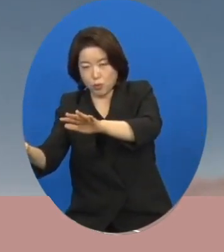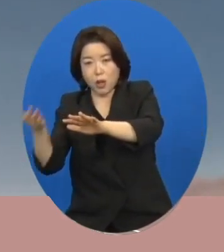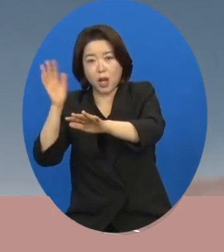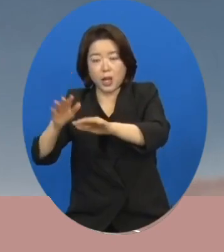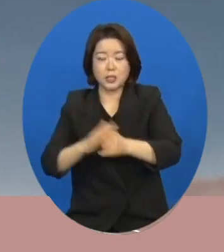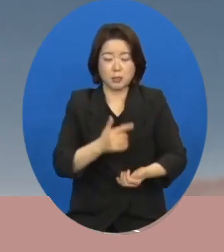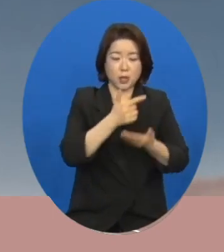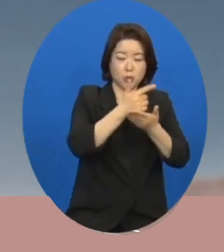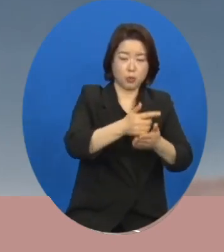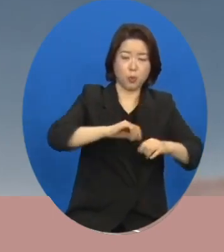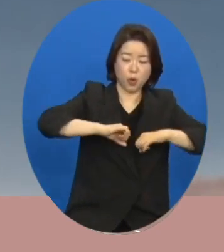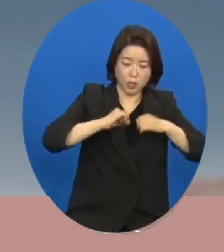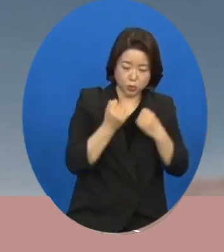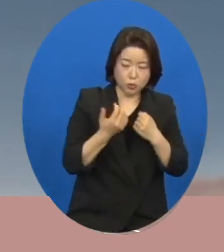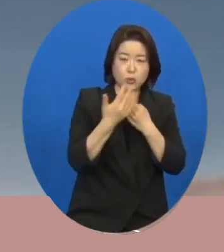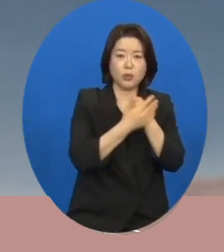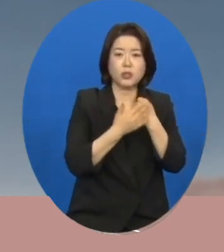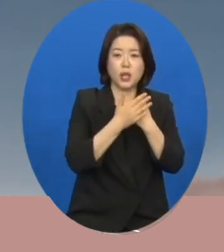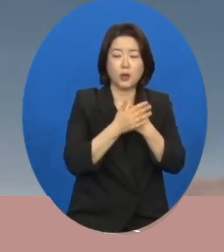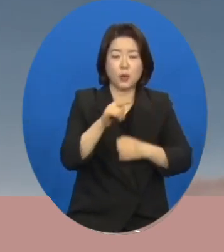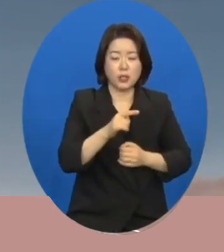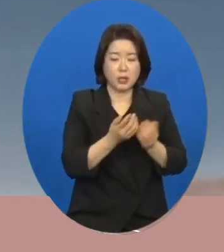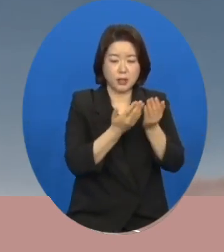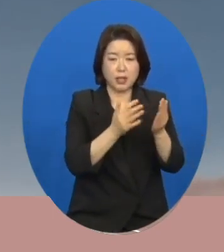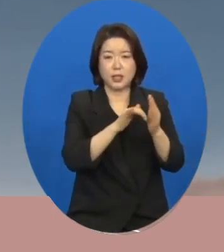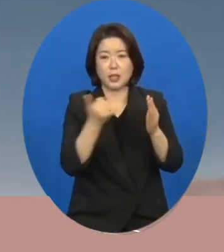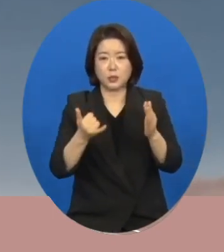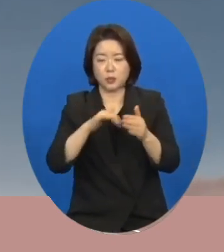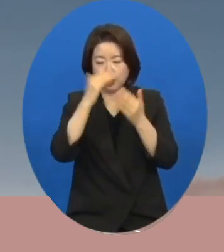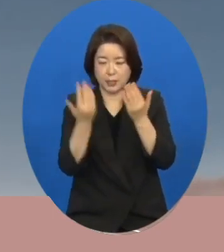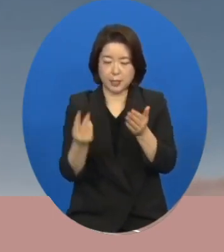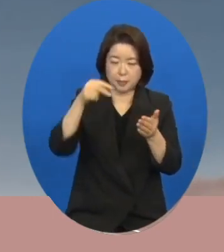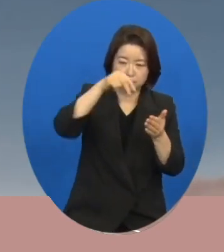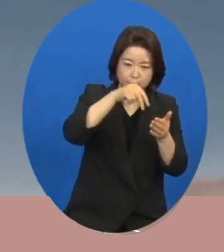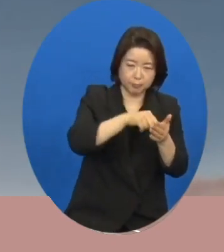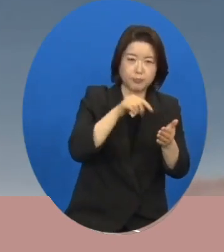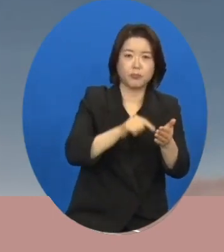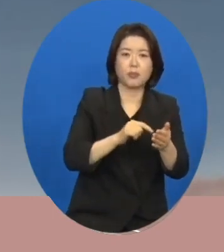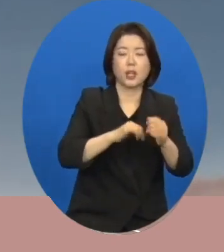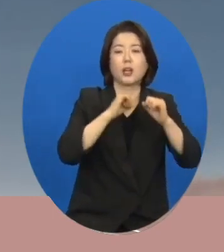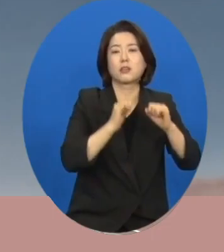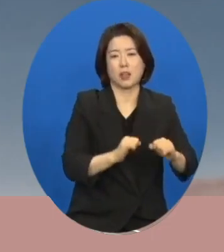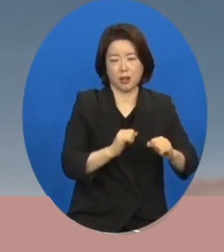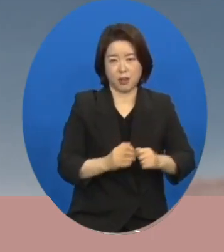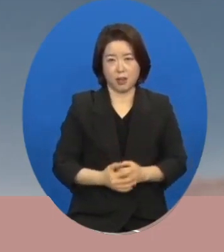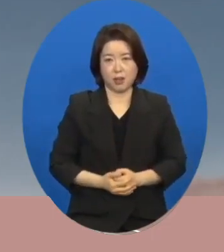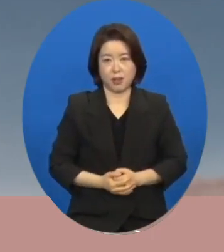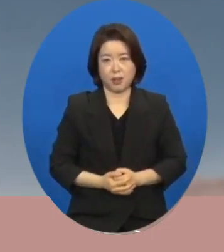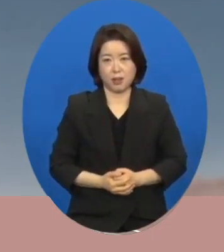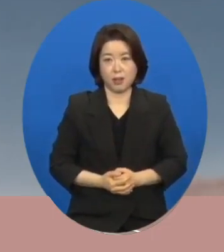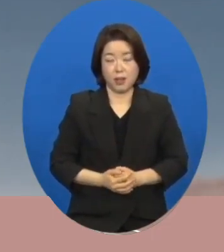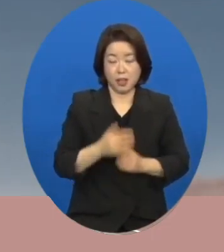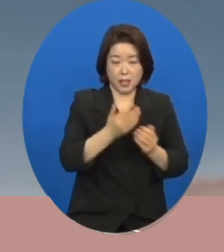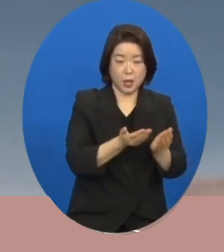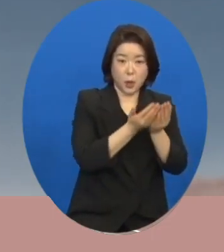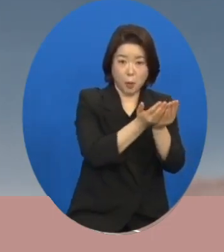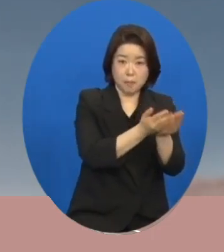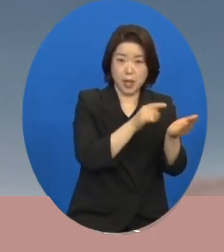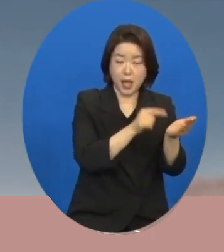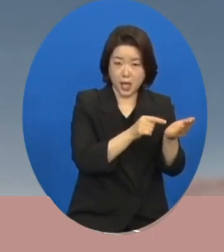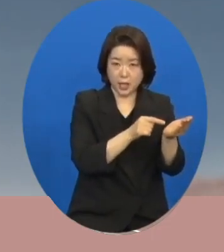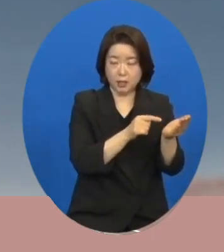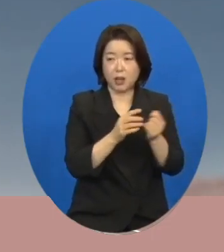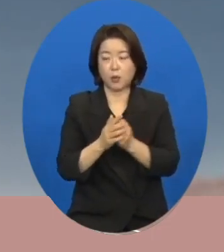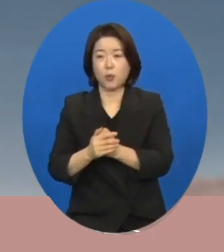돼요 이 방주를 영어로 알크라고 하는데이 언약궤가 또한 알크라고 합니다 물론 원어는